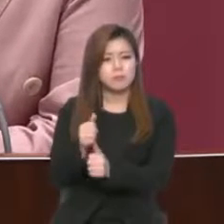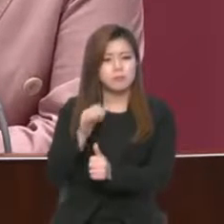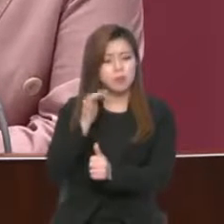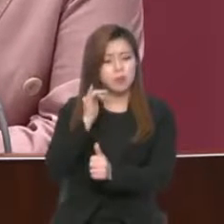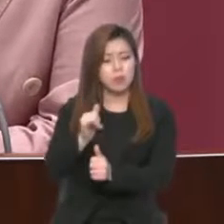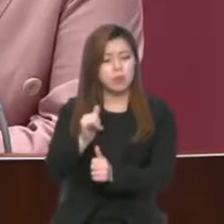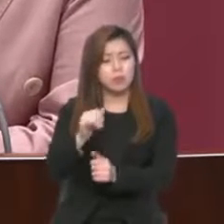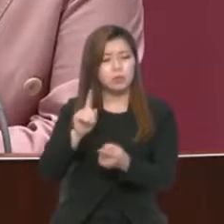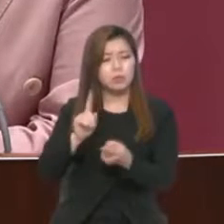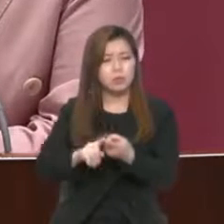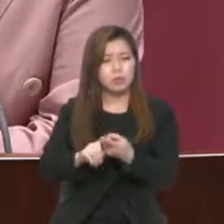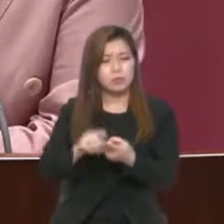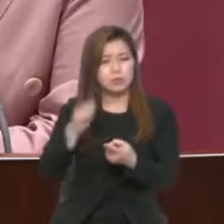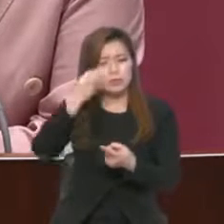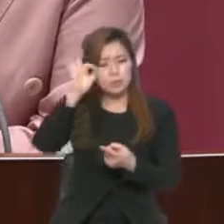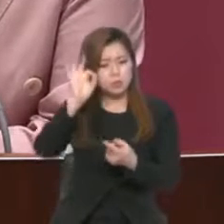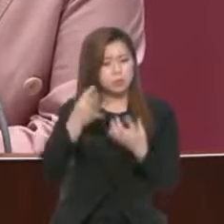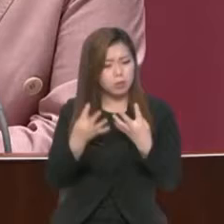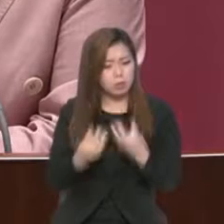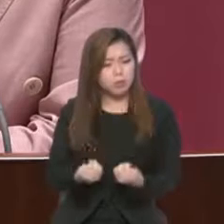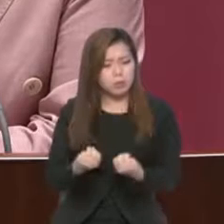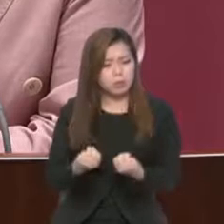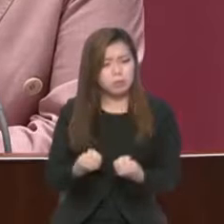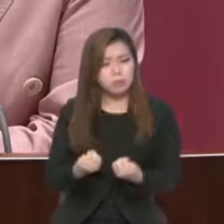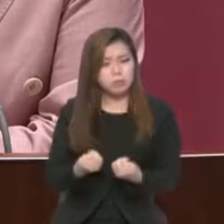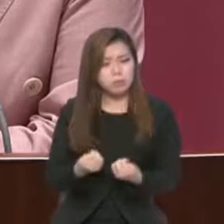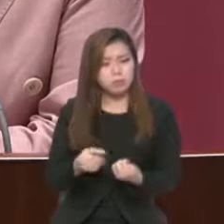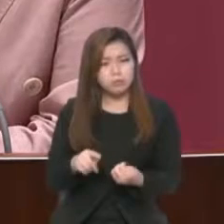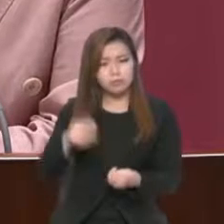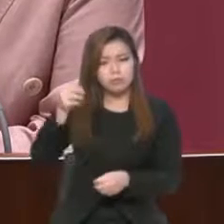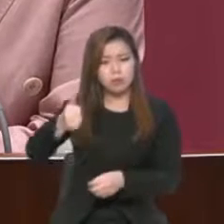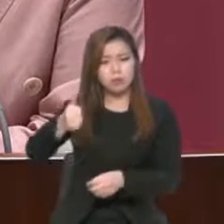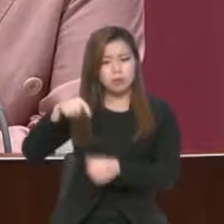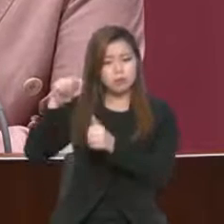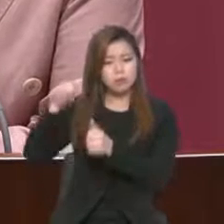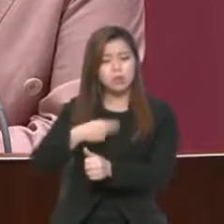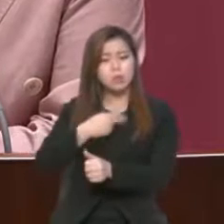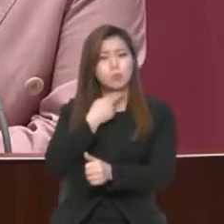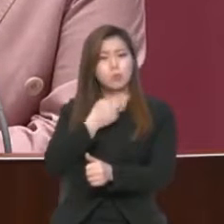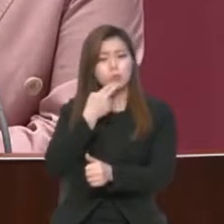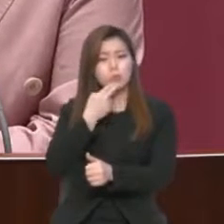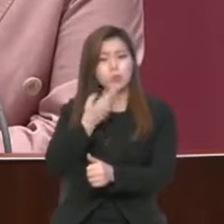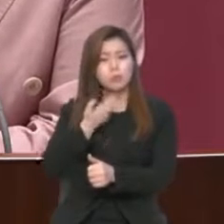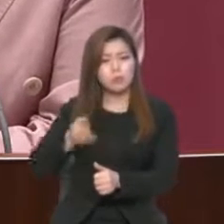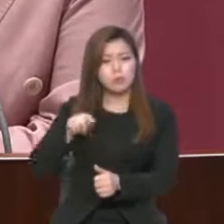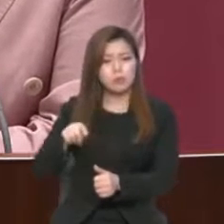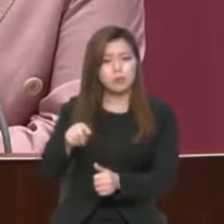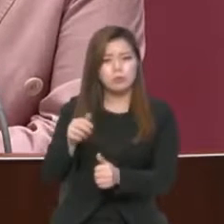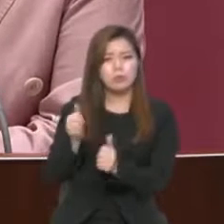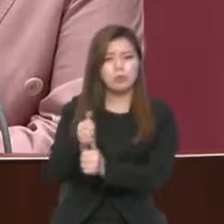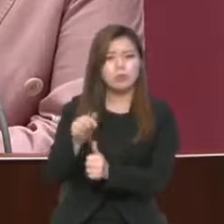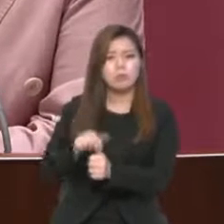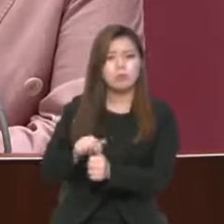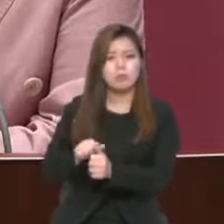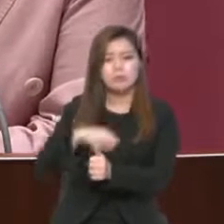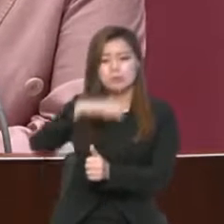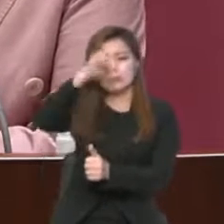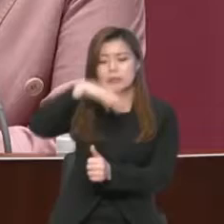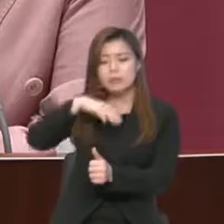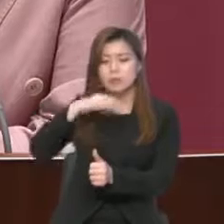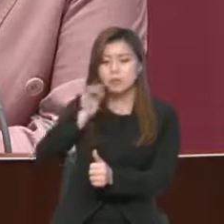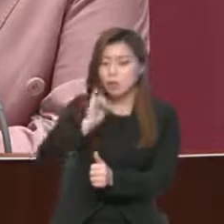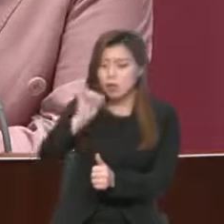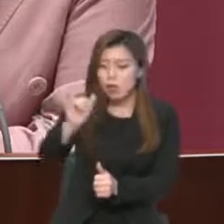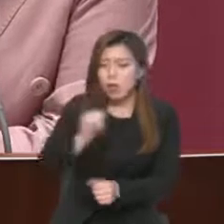여러 사람이 하고 있습니다. 그러면 이거는 장관님은 지시한 적도 없다는데 그럼 보좌관이 아드님 지시받고 국방부